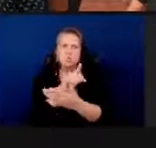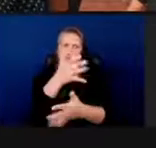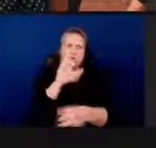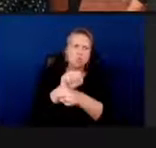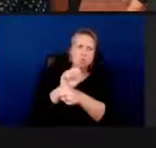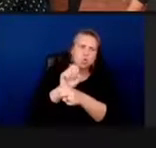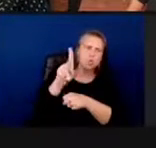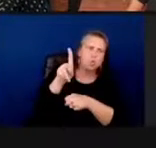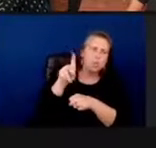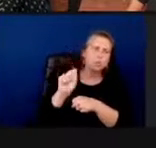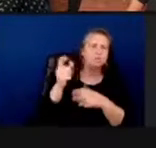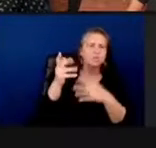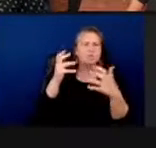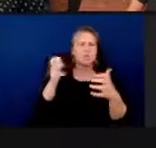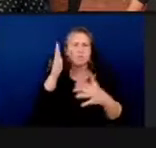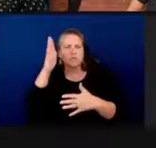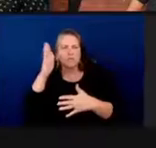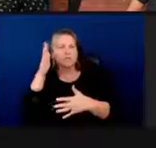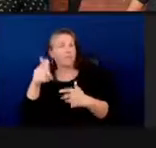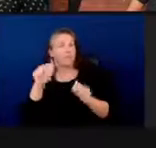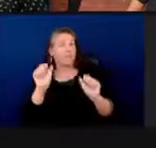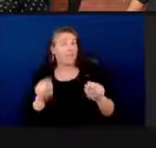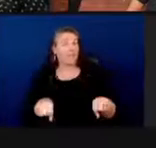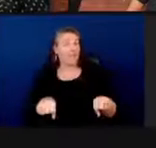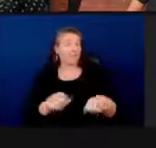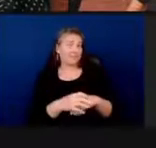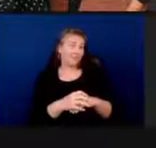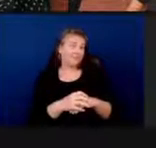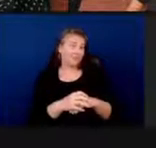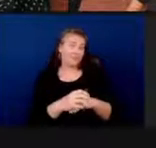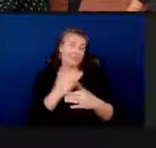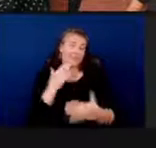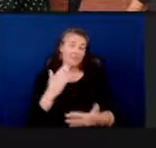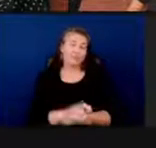البرنامج. فمرة مجددة